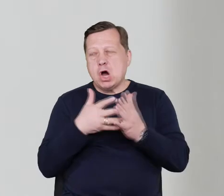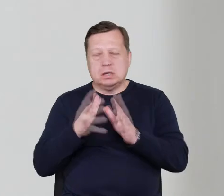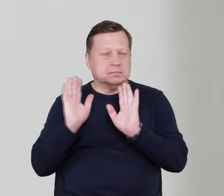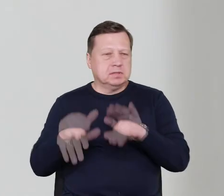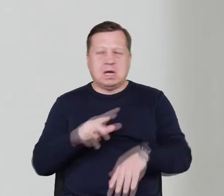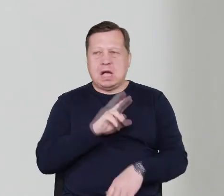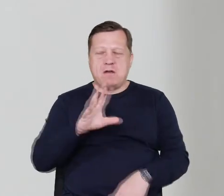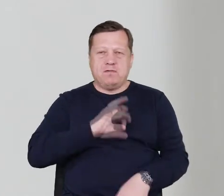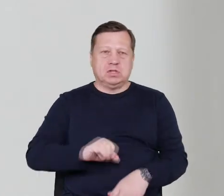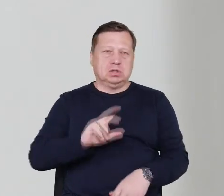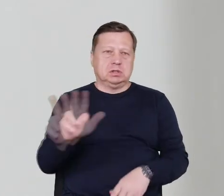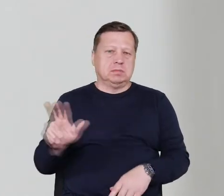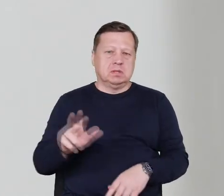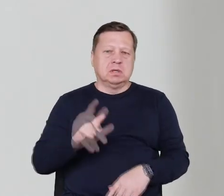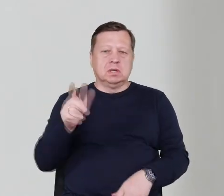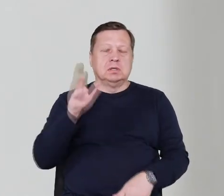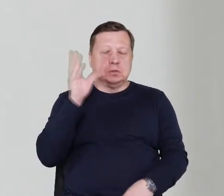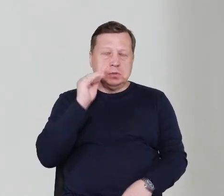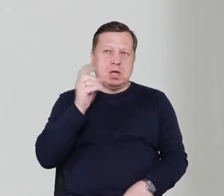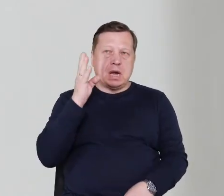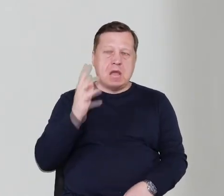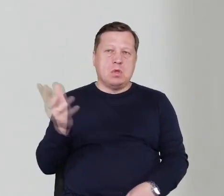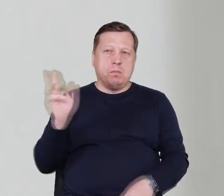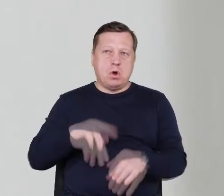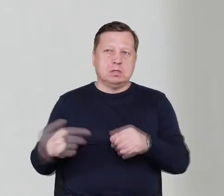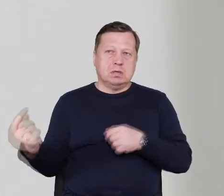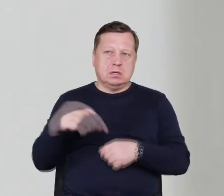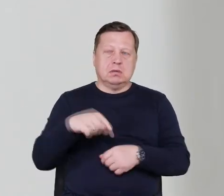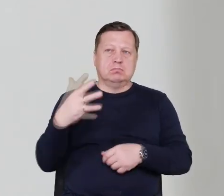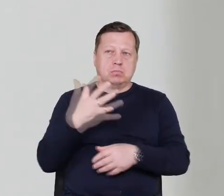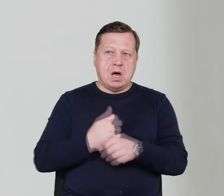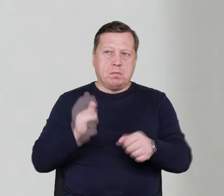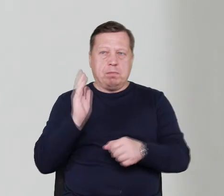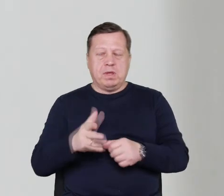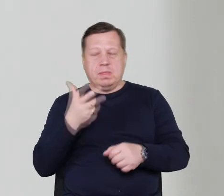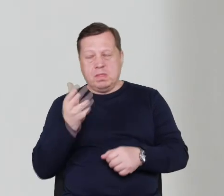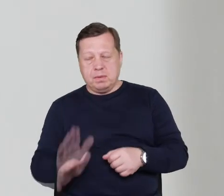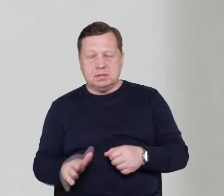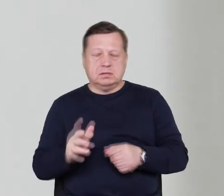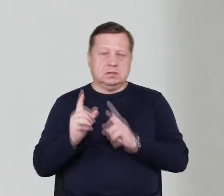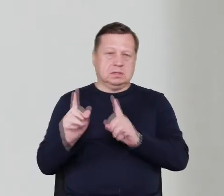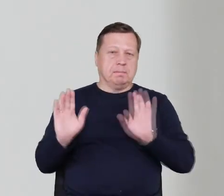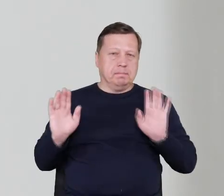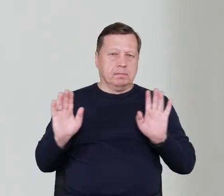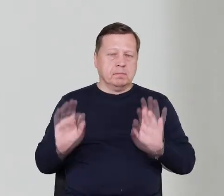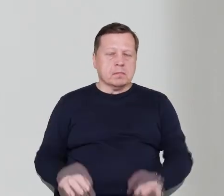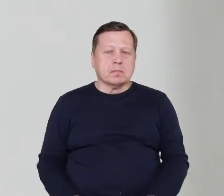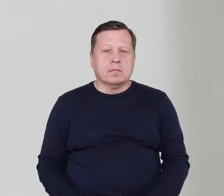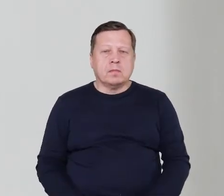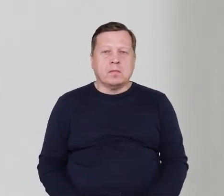swoją wytrzymałość tak jak się każdego dnia zasypiaj się zastanawia czy rano ci wiedzie policja aresztuje do tego też pragnę przypomnieć